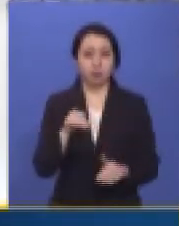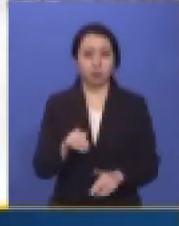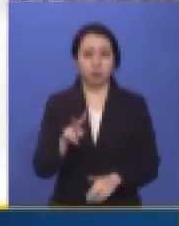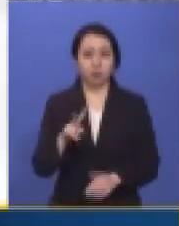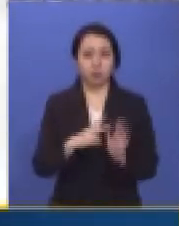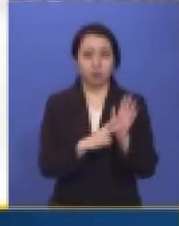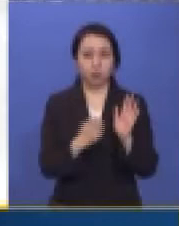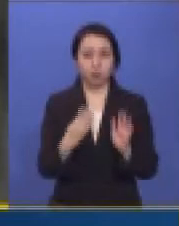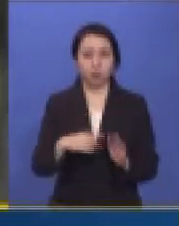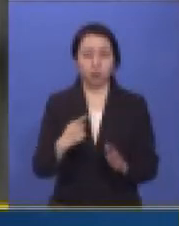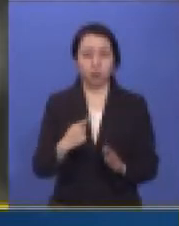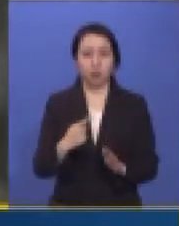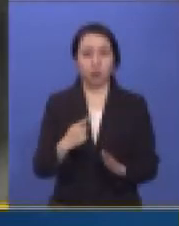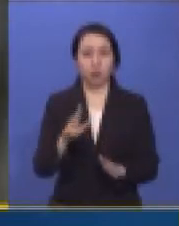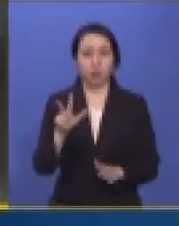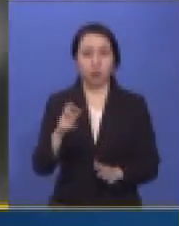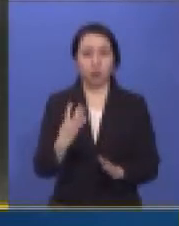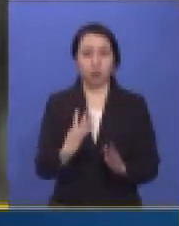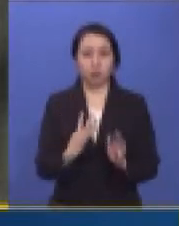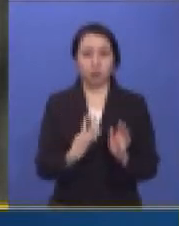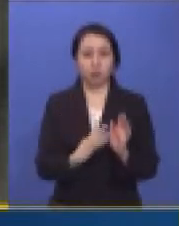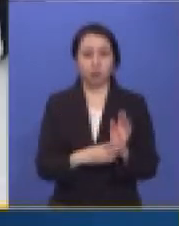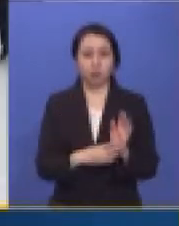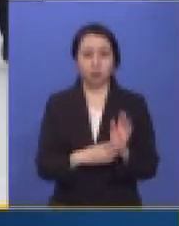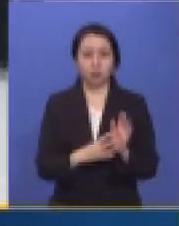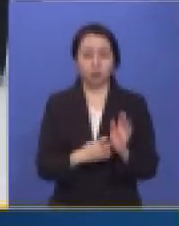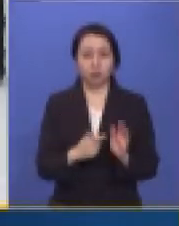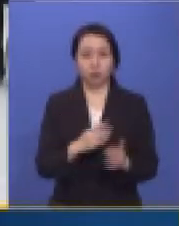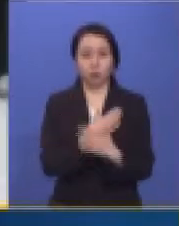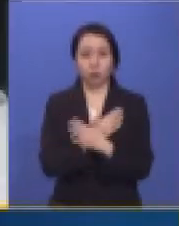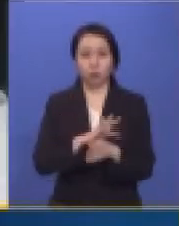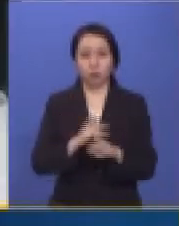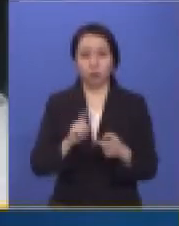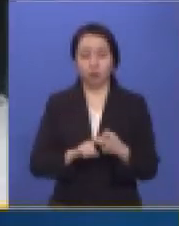29 741. 392 североказахстанца умерли от ковида.